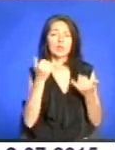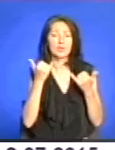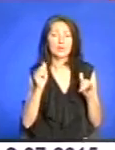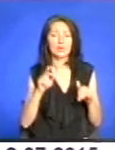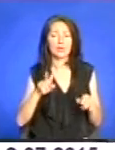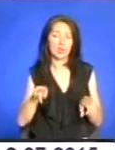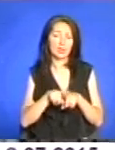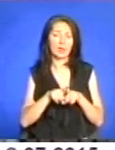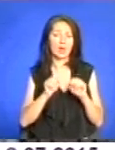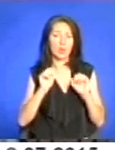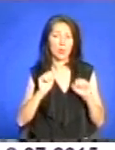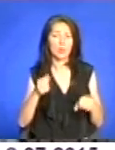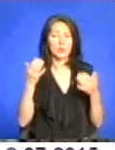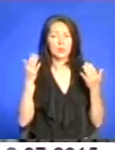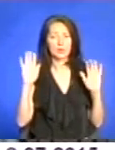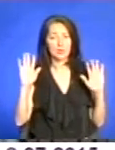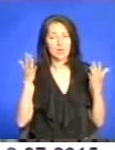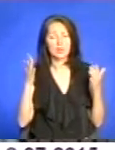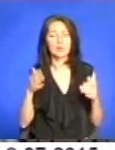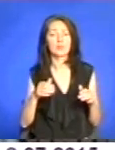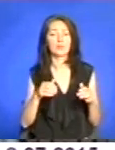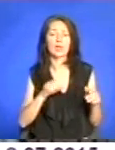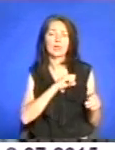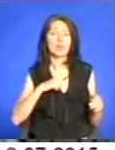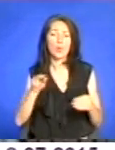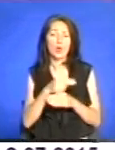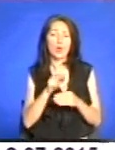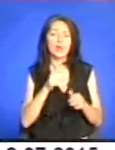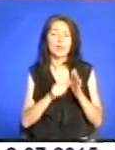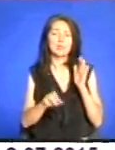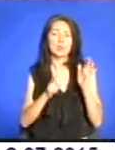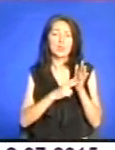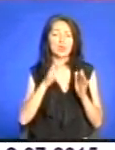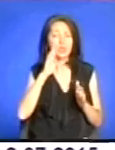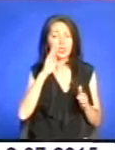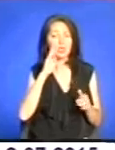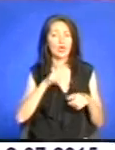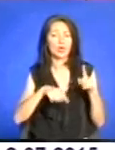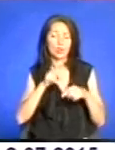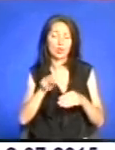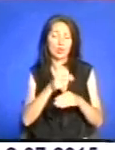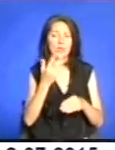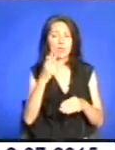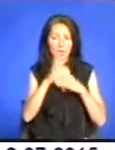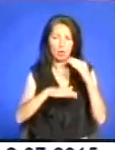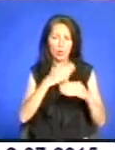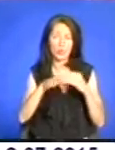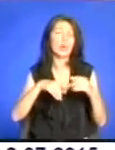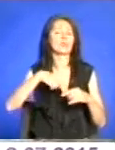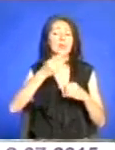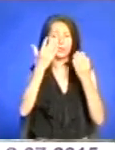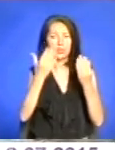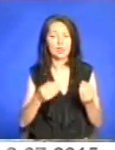так ще могло з ним стати. Самолікуванням 67-літньої жінки родичі займалися майже 3 доби. Проте вже наступного дня після